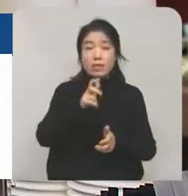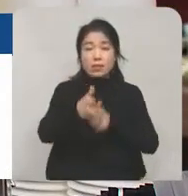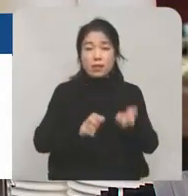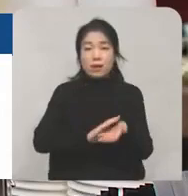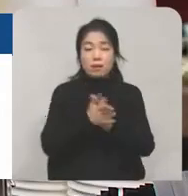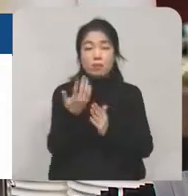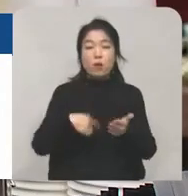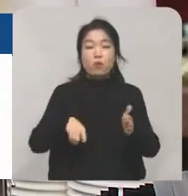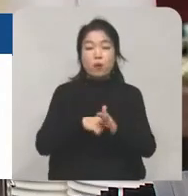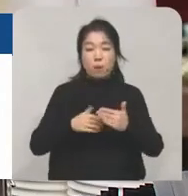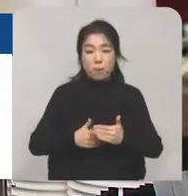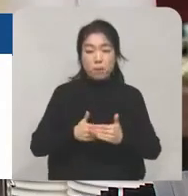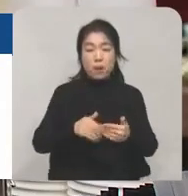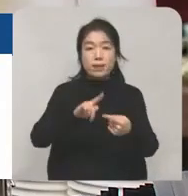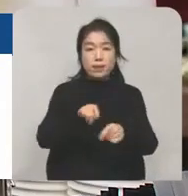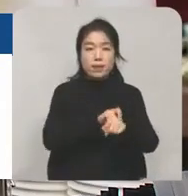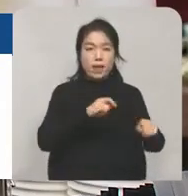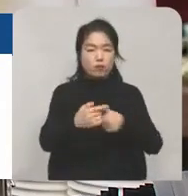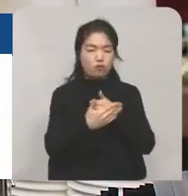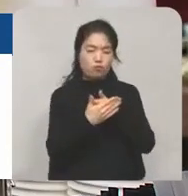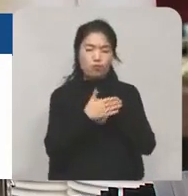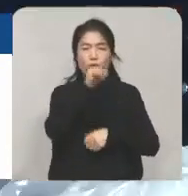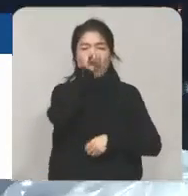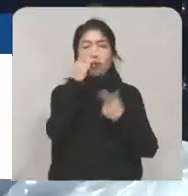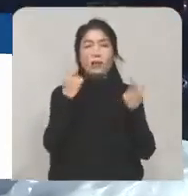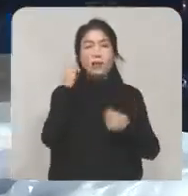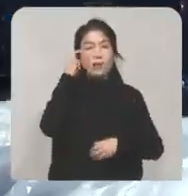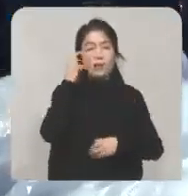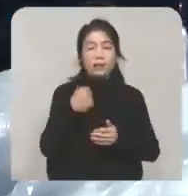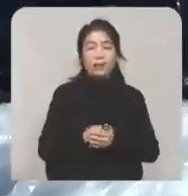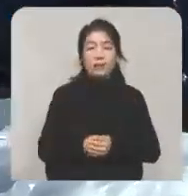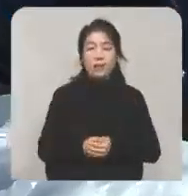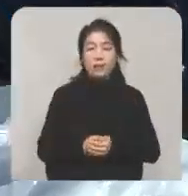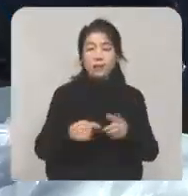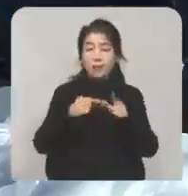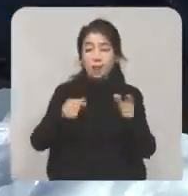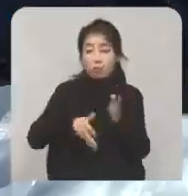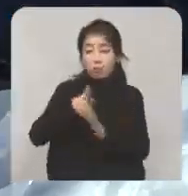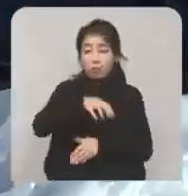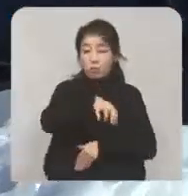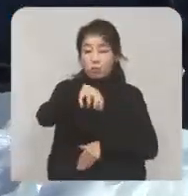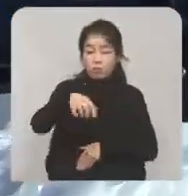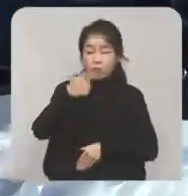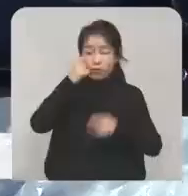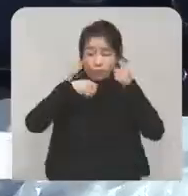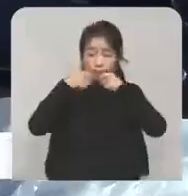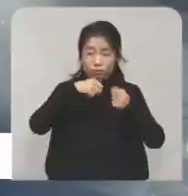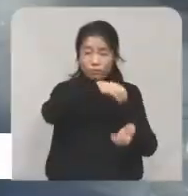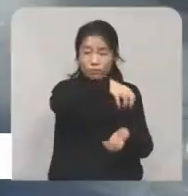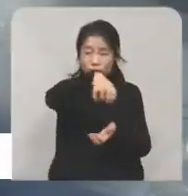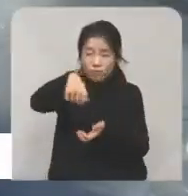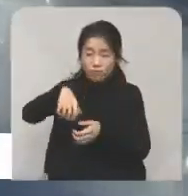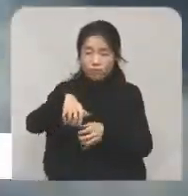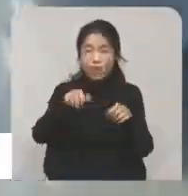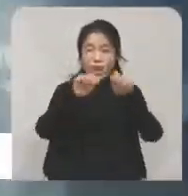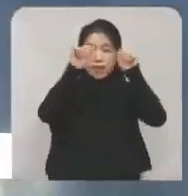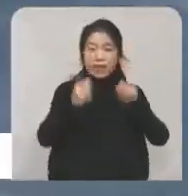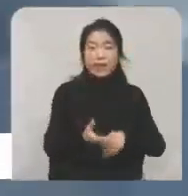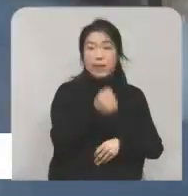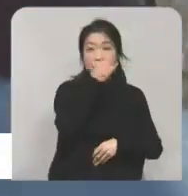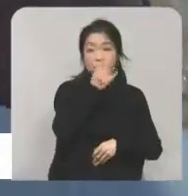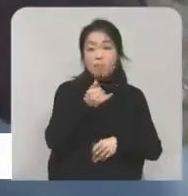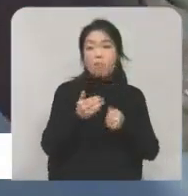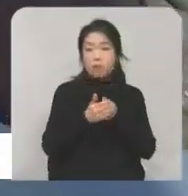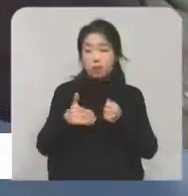나가는 것에서 행정적으로 조금 도움을 줬으면 일부 도시들이 커피 찌꺼기를 수거하는 체계를 갖추고 있는